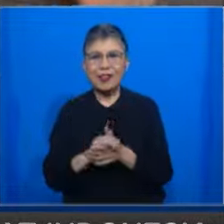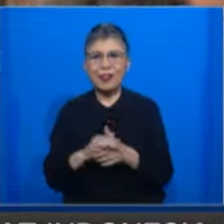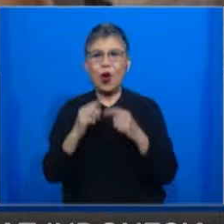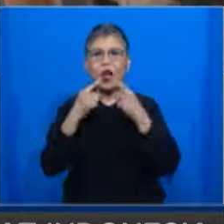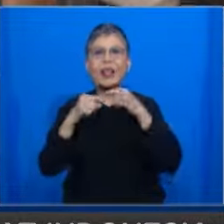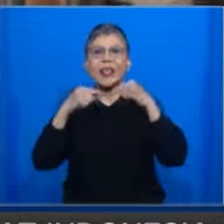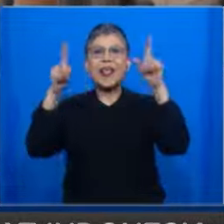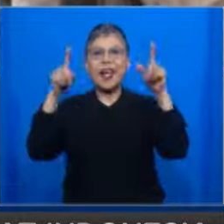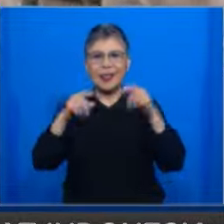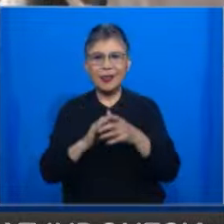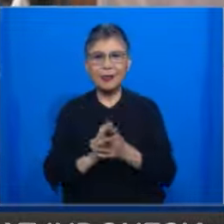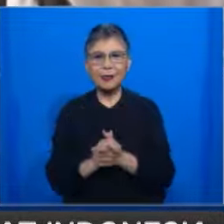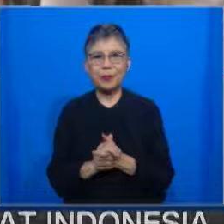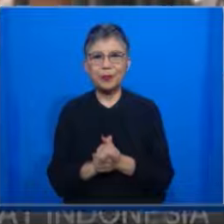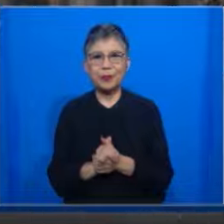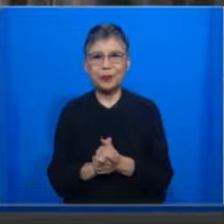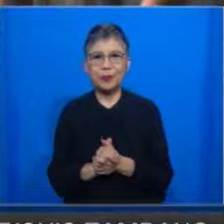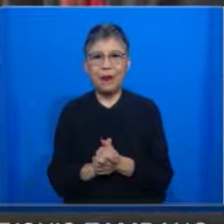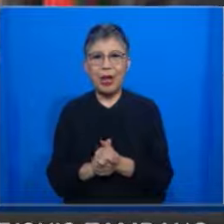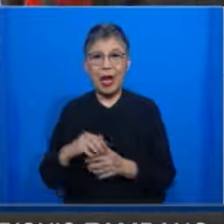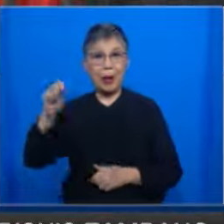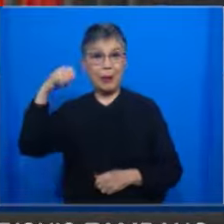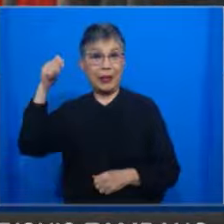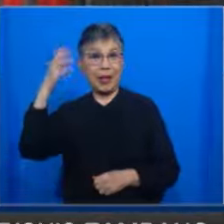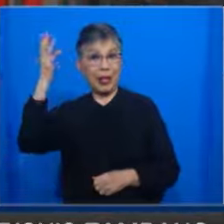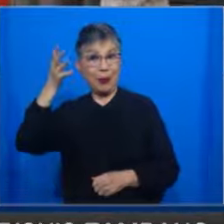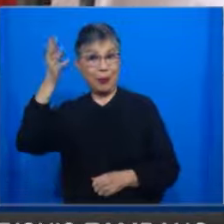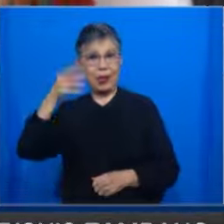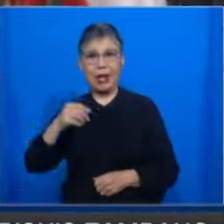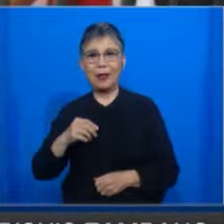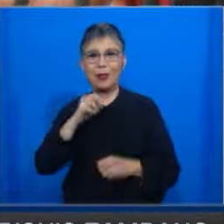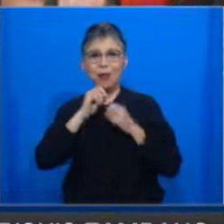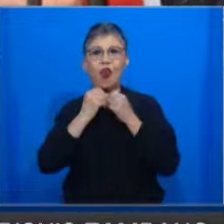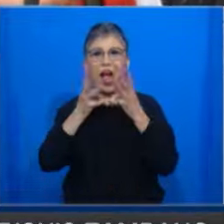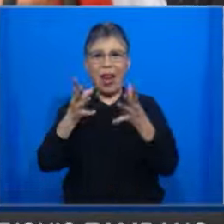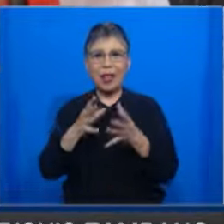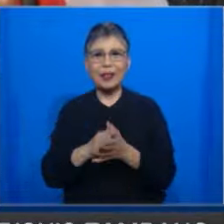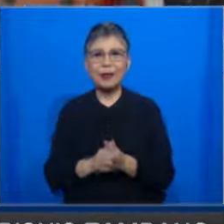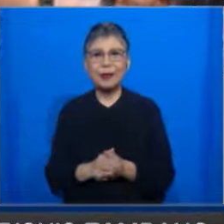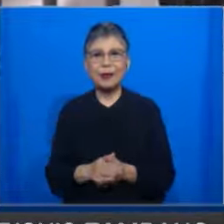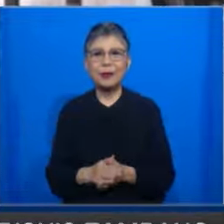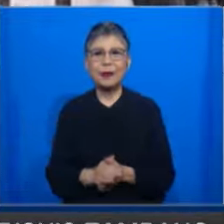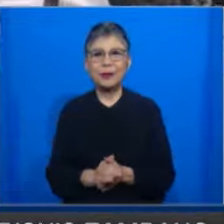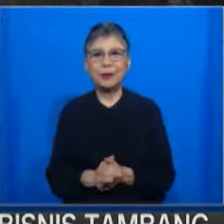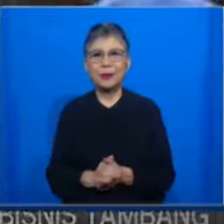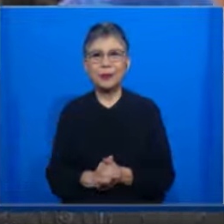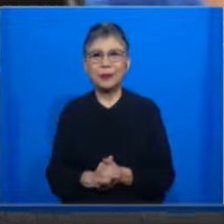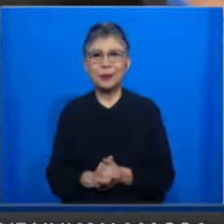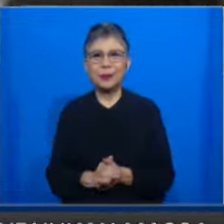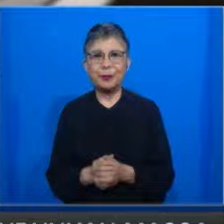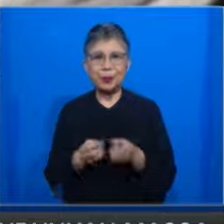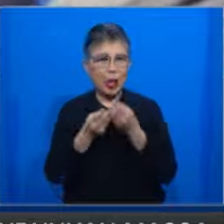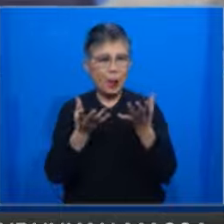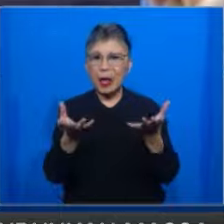biasa kita kenal. Ada juga Bintang Emon yang cukup vokal di media sosial dengan bahasa-bahasa satirnya,